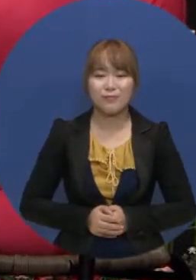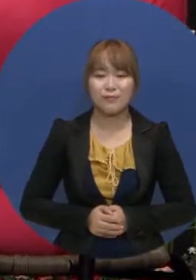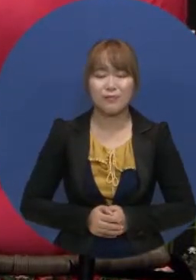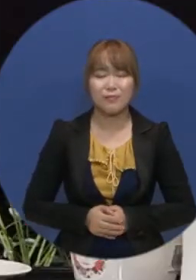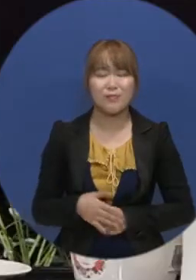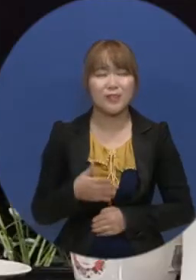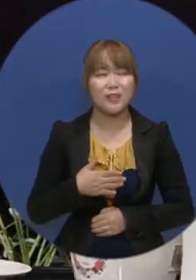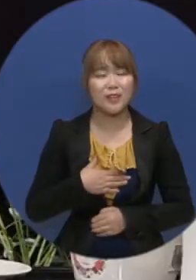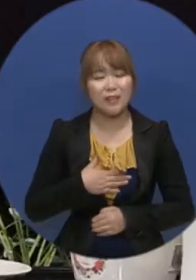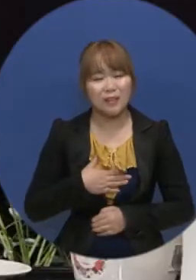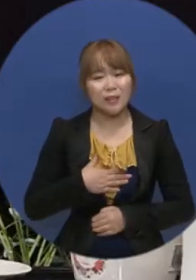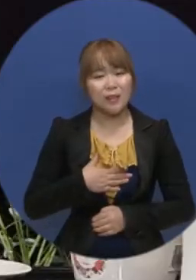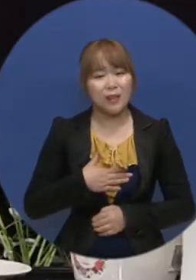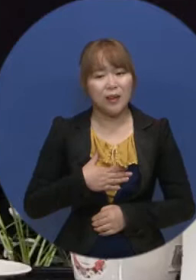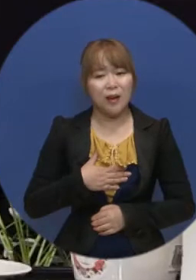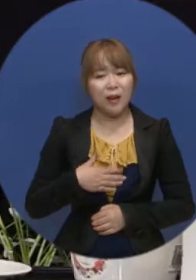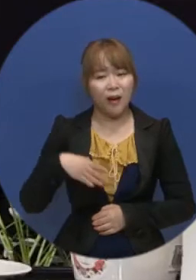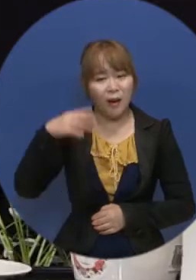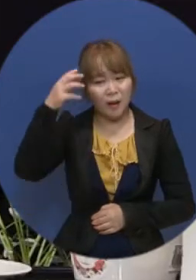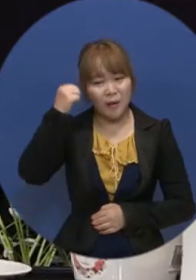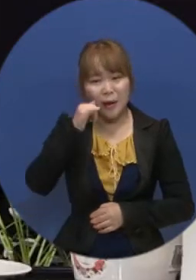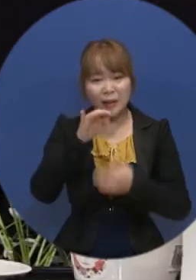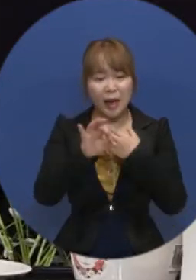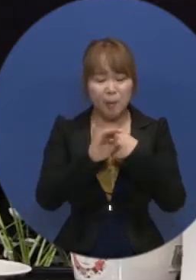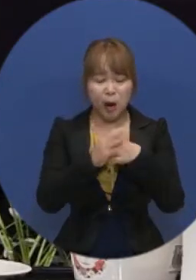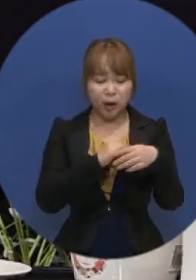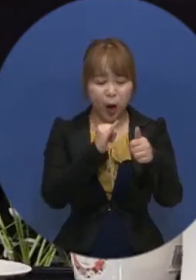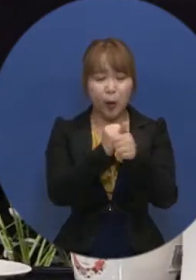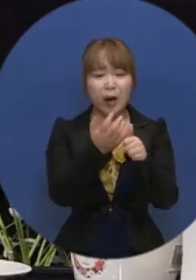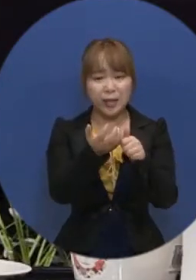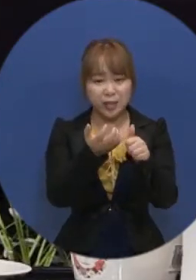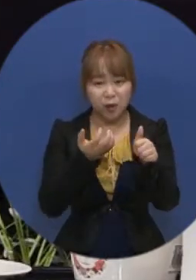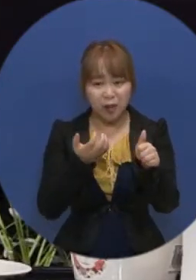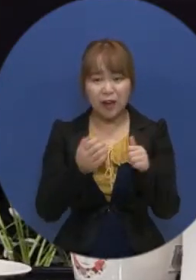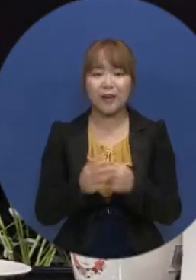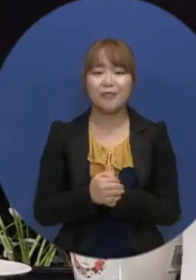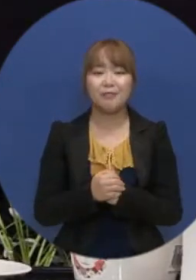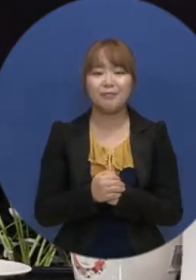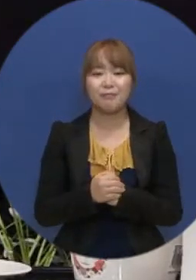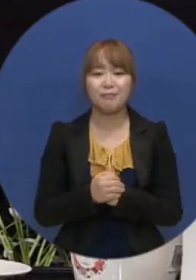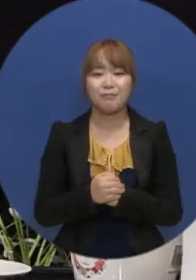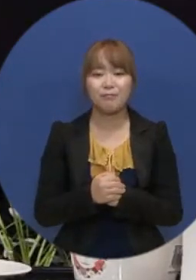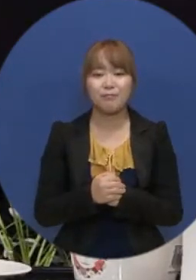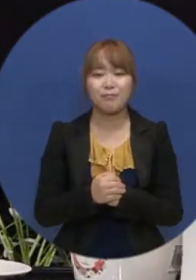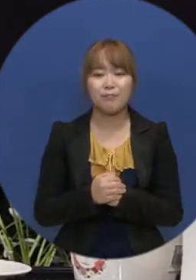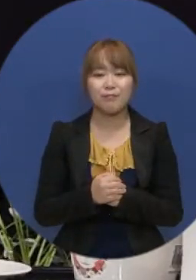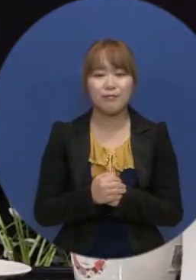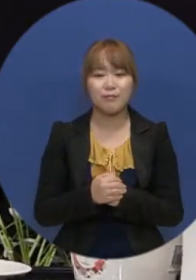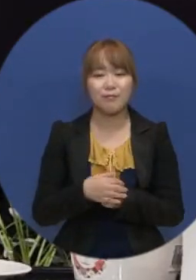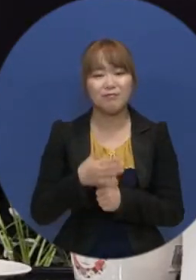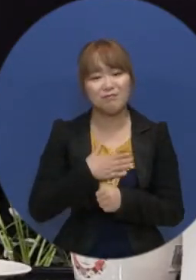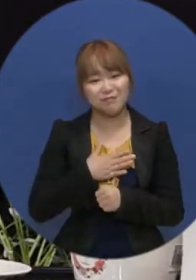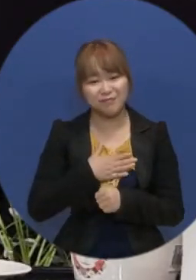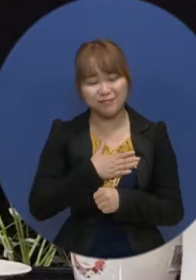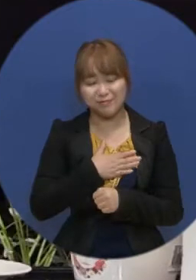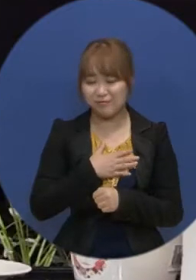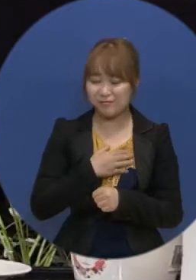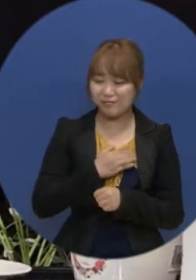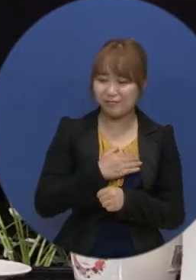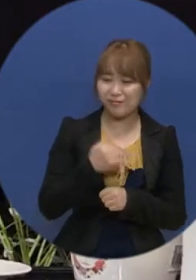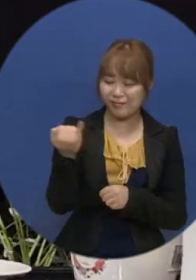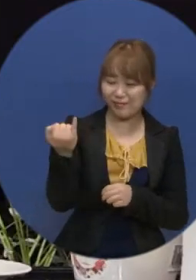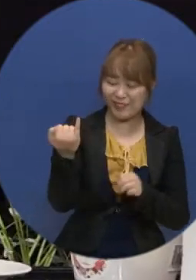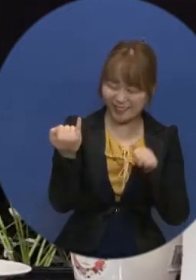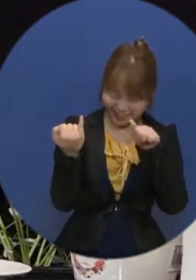기억난다고 하면은 네. 결혼 전에 네. 제가 뭐 쫓아다녔으니까